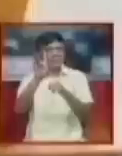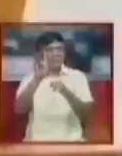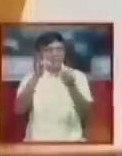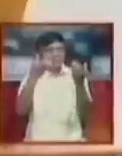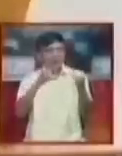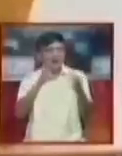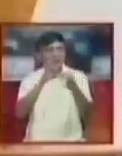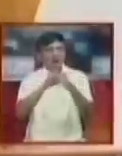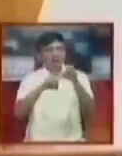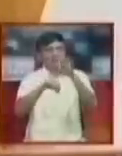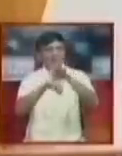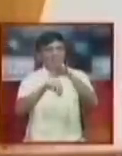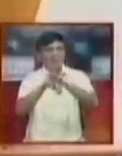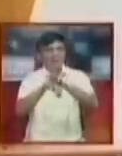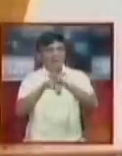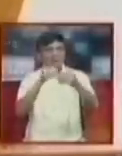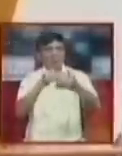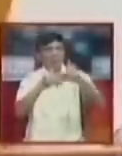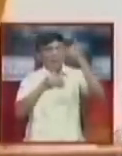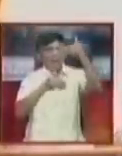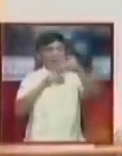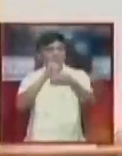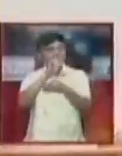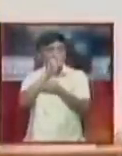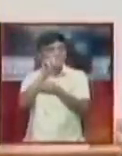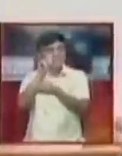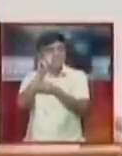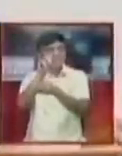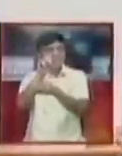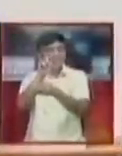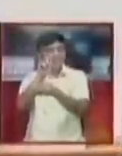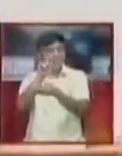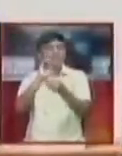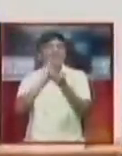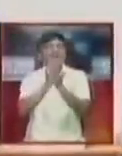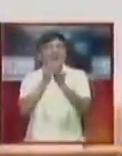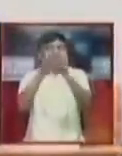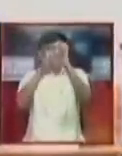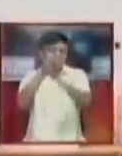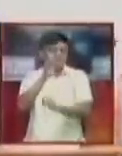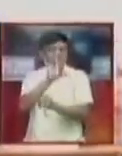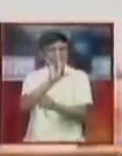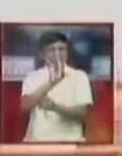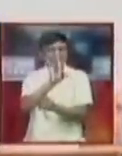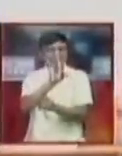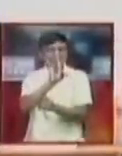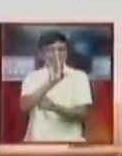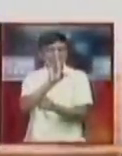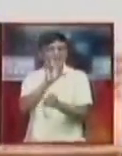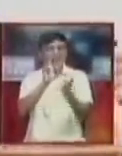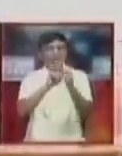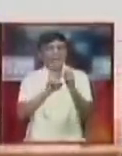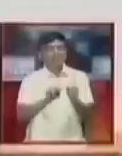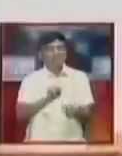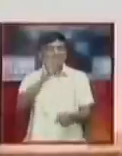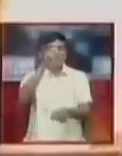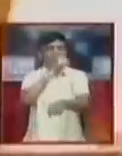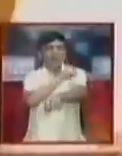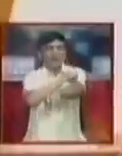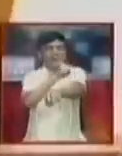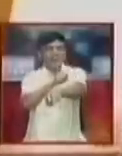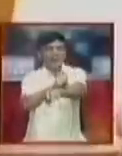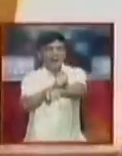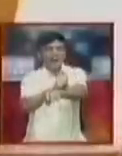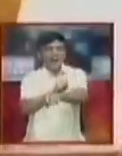2010. Pagdating ng 2011, 8 na lang ang naitala. Sa Katarman, Northern Samar,